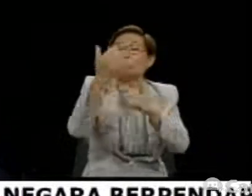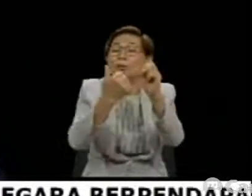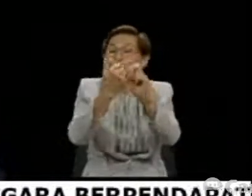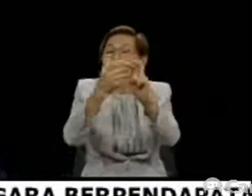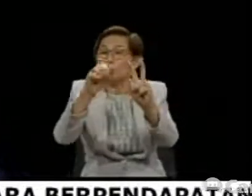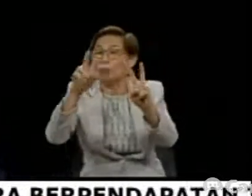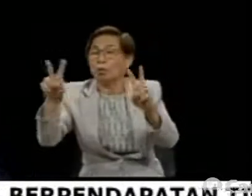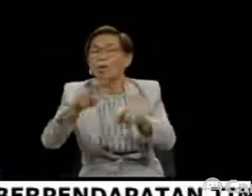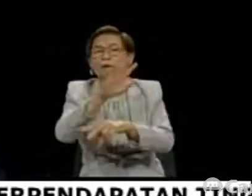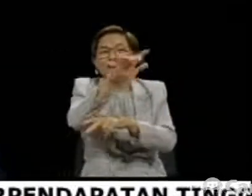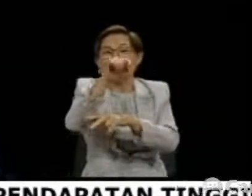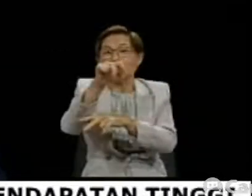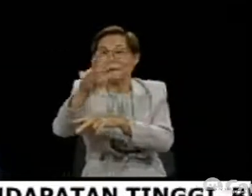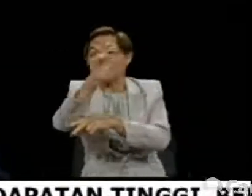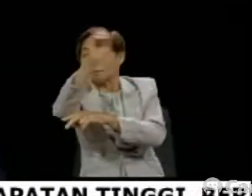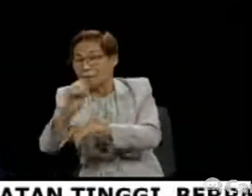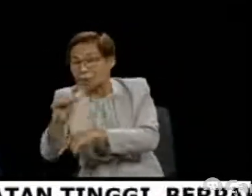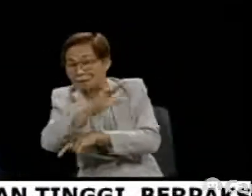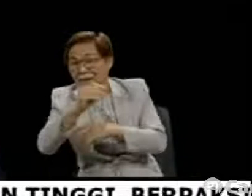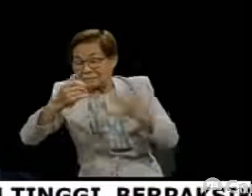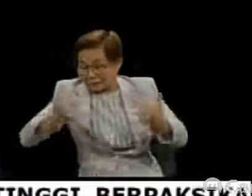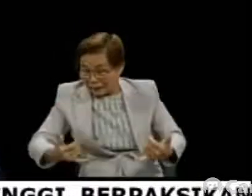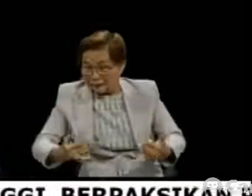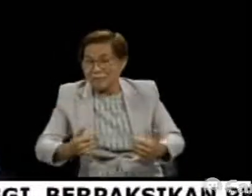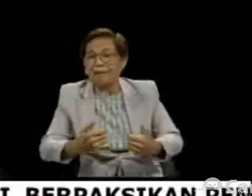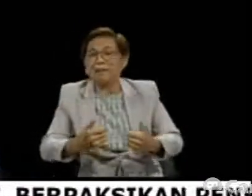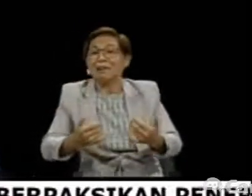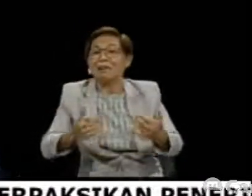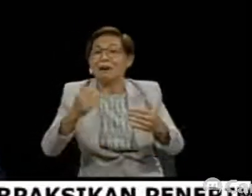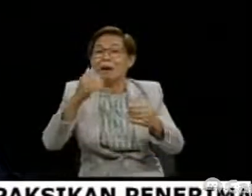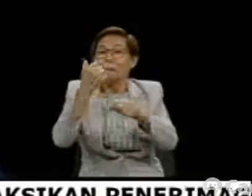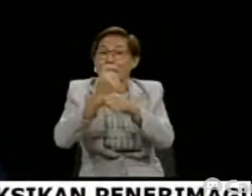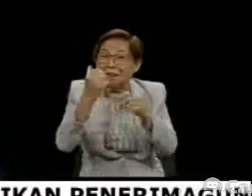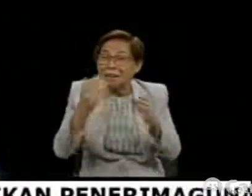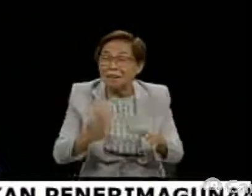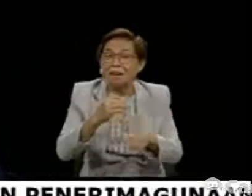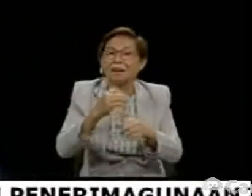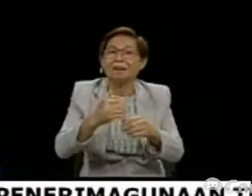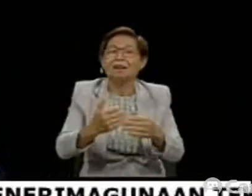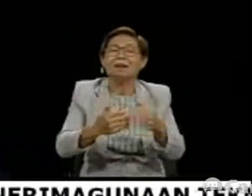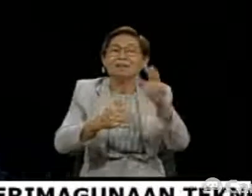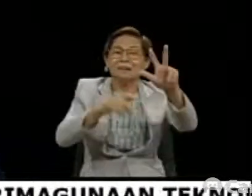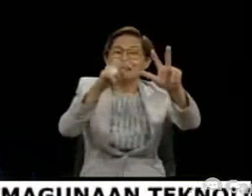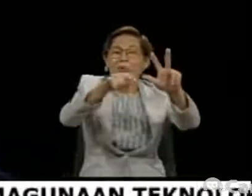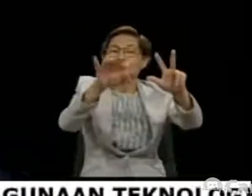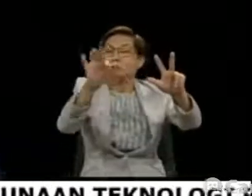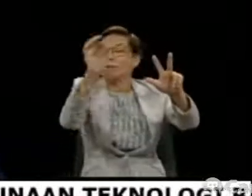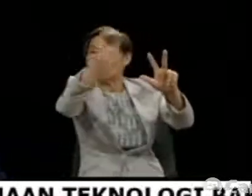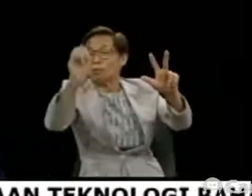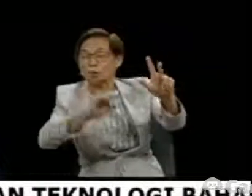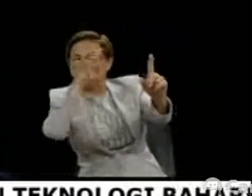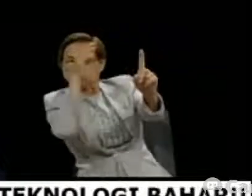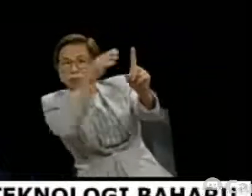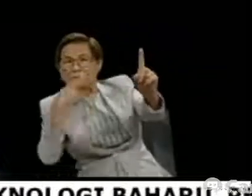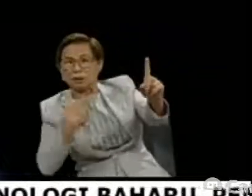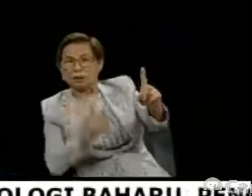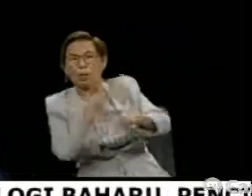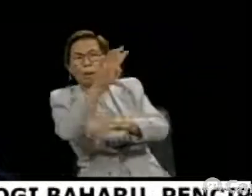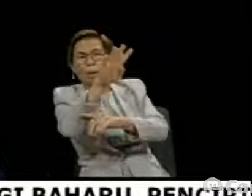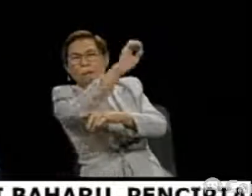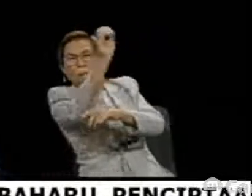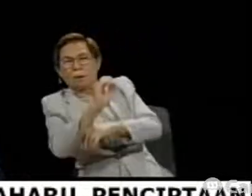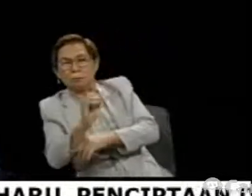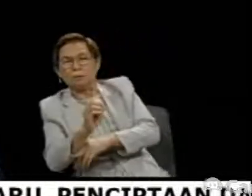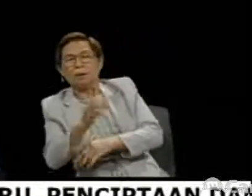tahap 53 peratus dan sekarang ini adalah lebih 30-an 900 sasaran kita senang 400